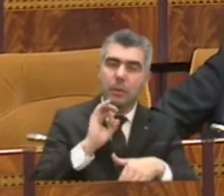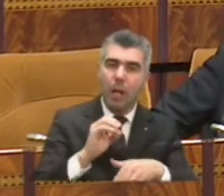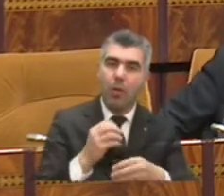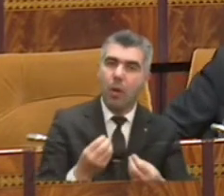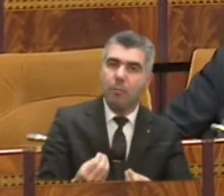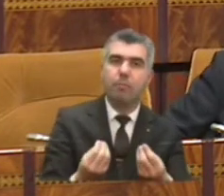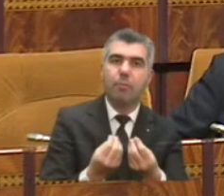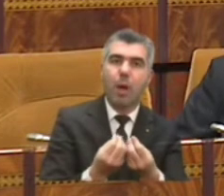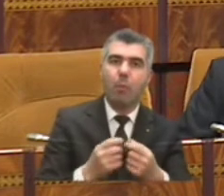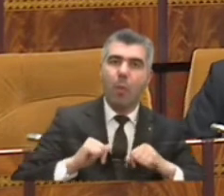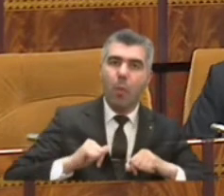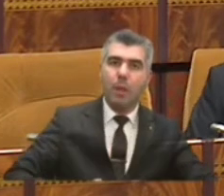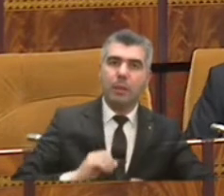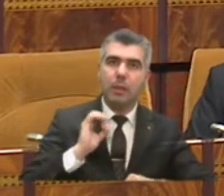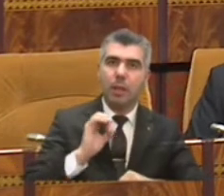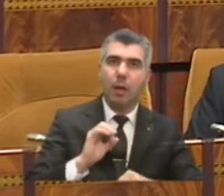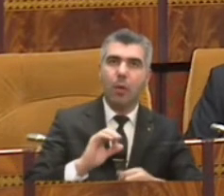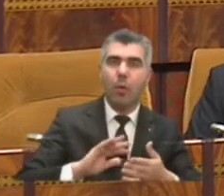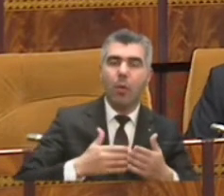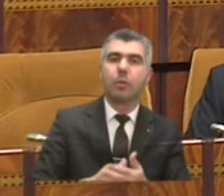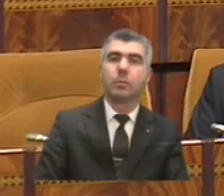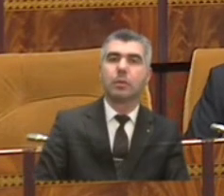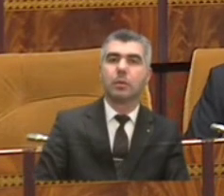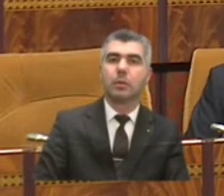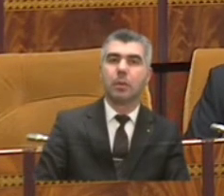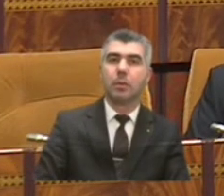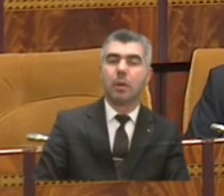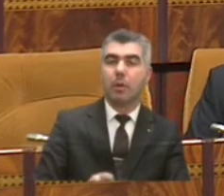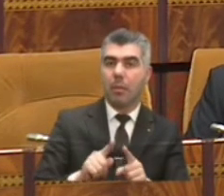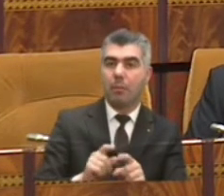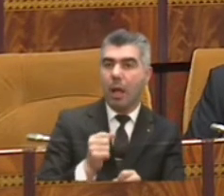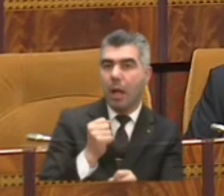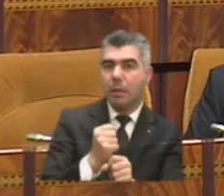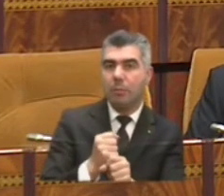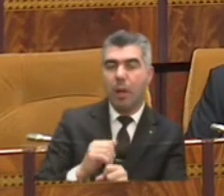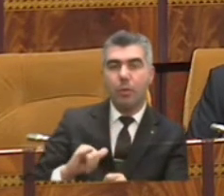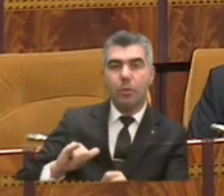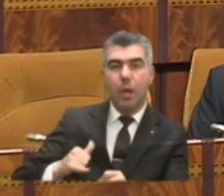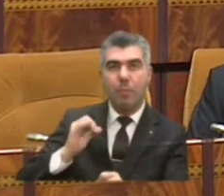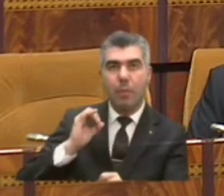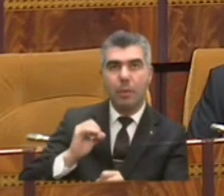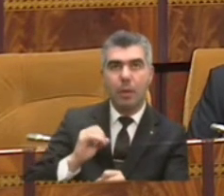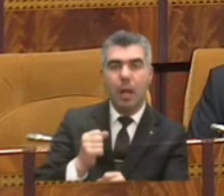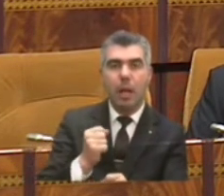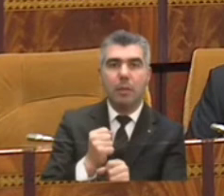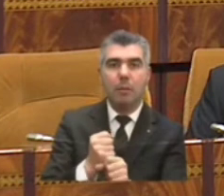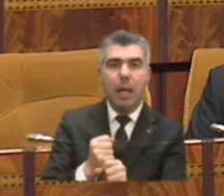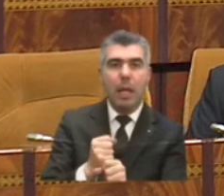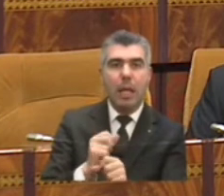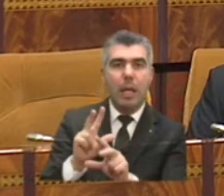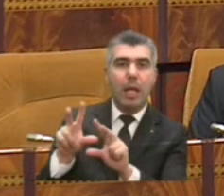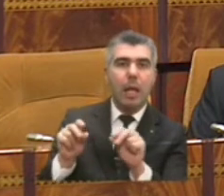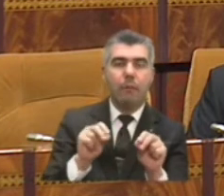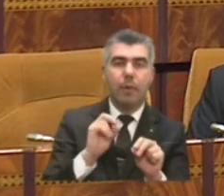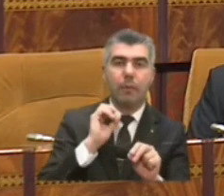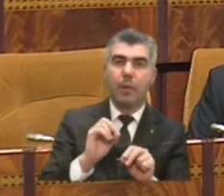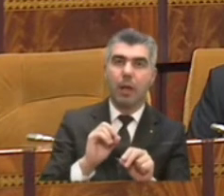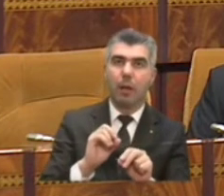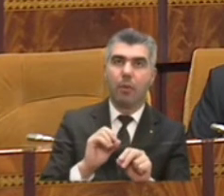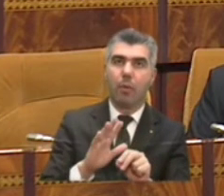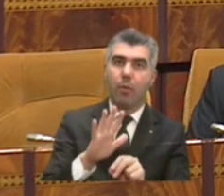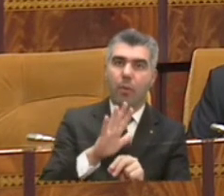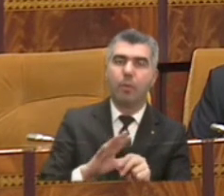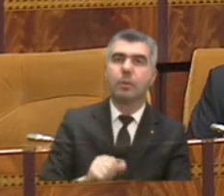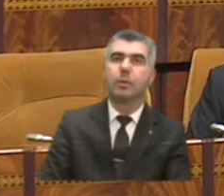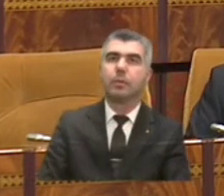سيد الوزير، ونعتبر هذا القطاع في هذه سبع امينه شاب كفاءه. هذيك اللي كتكلم عن الكفاءه هذه جينا عند هذا الولد، هذه جا